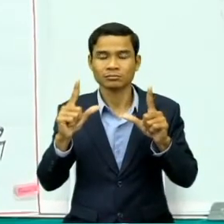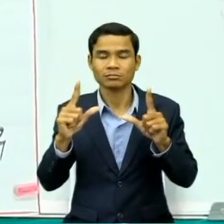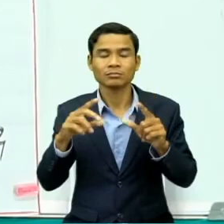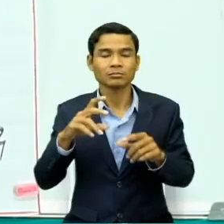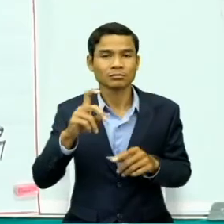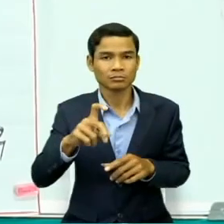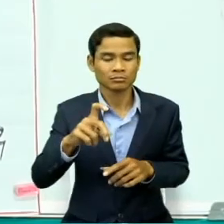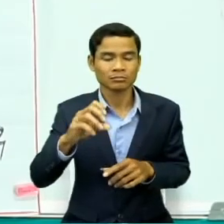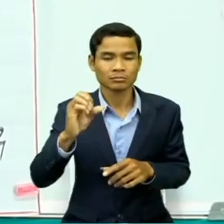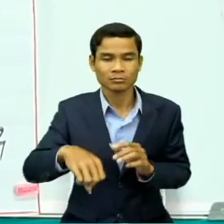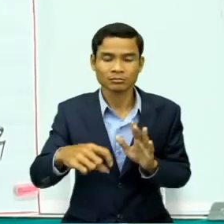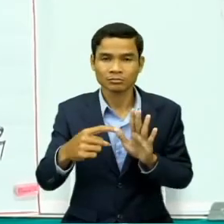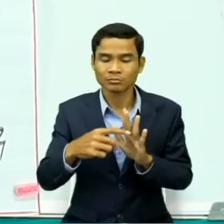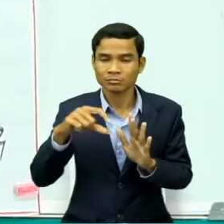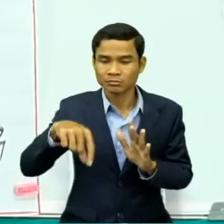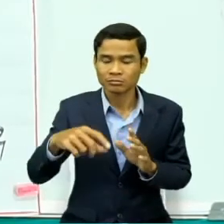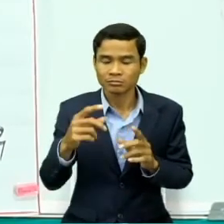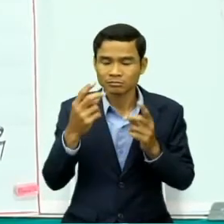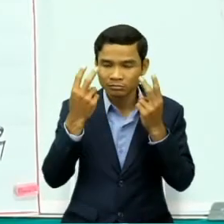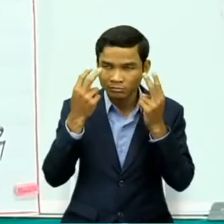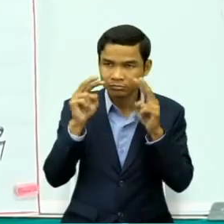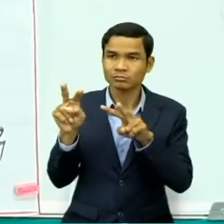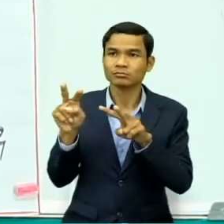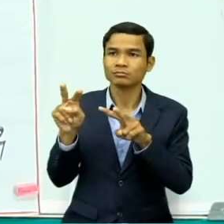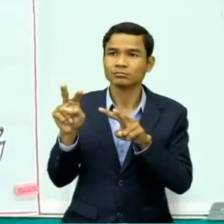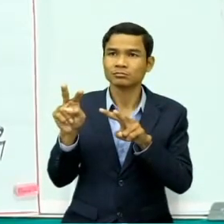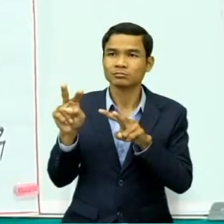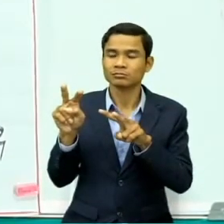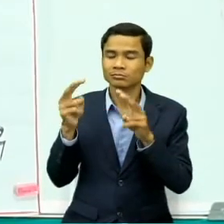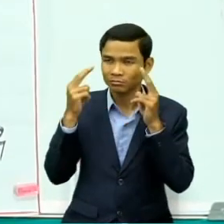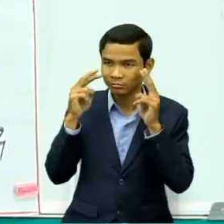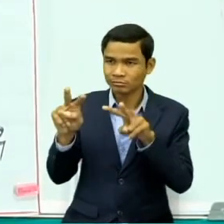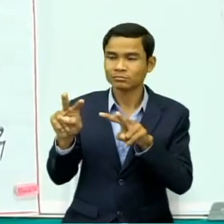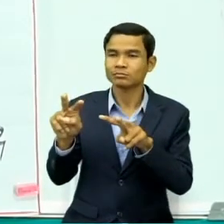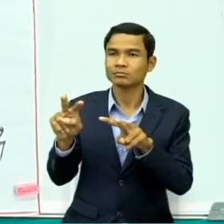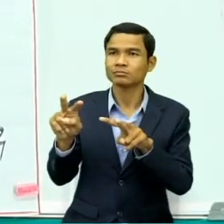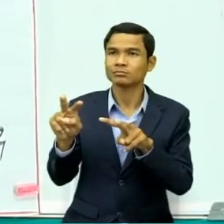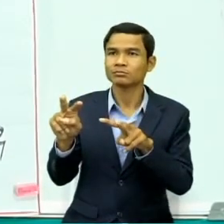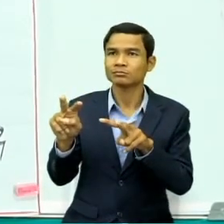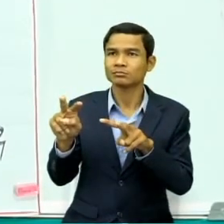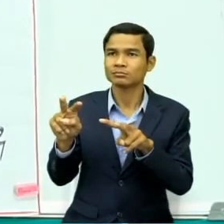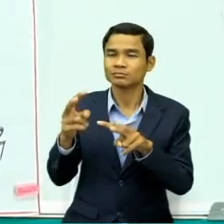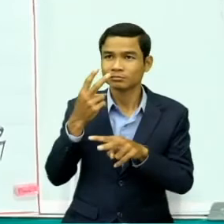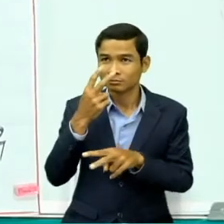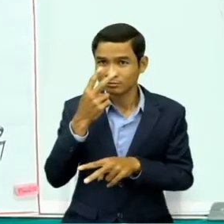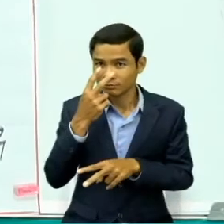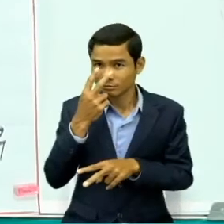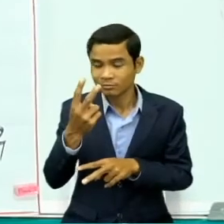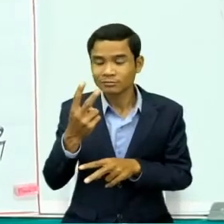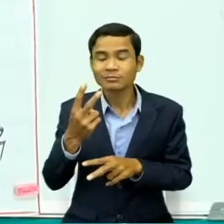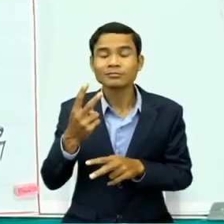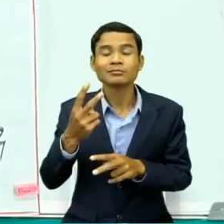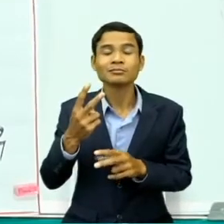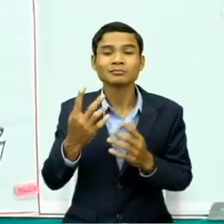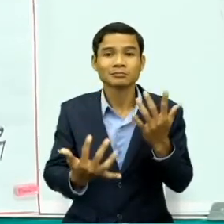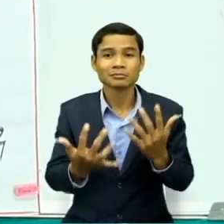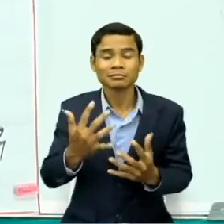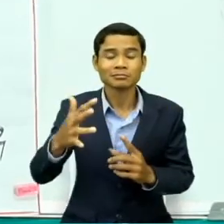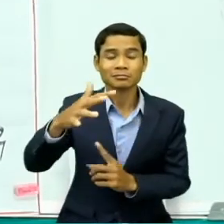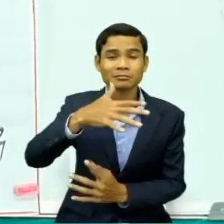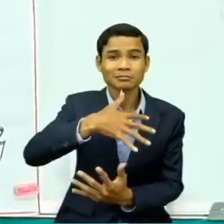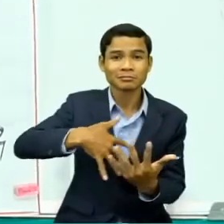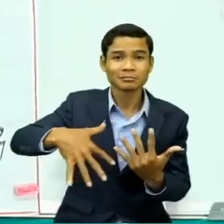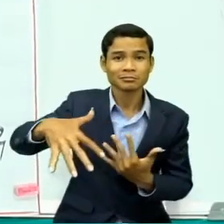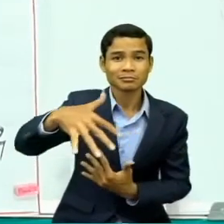phlốc cro lệch phnếch phlét khơn phnuộc phlêm chạp